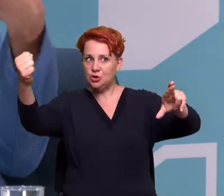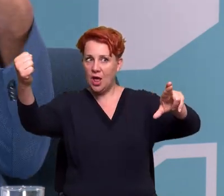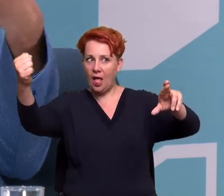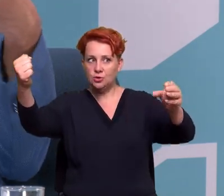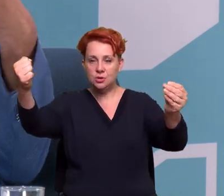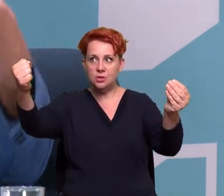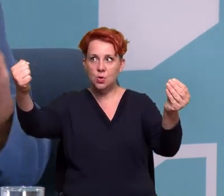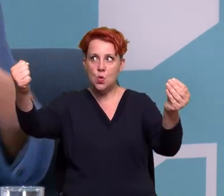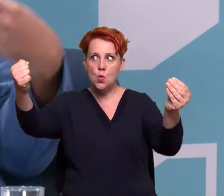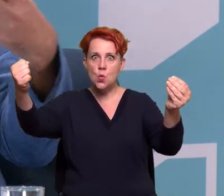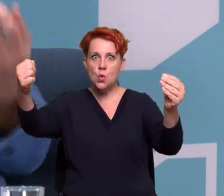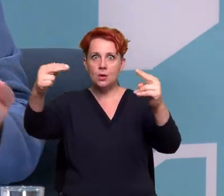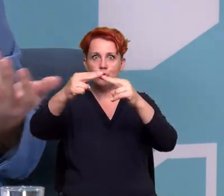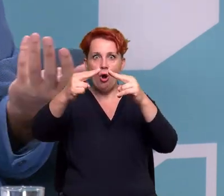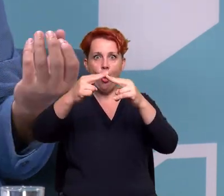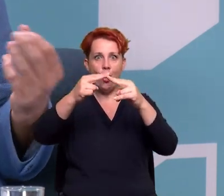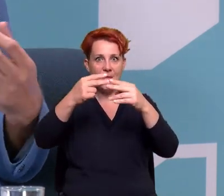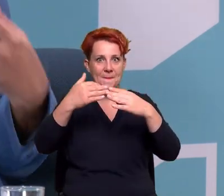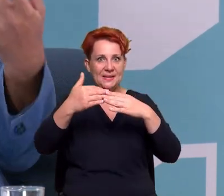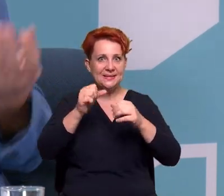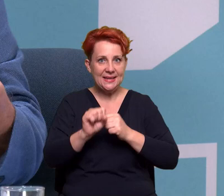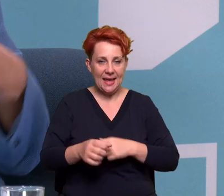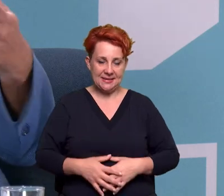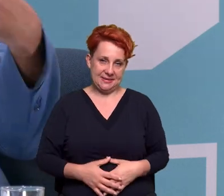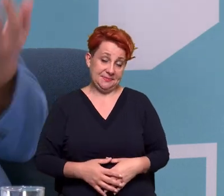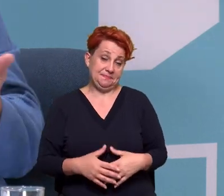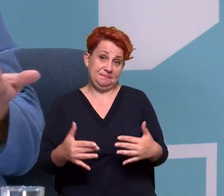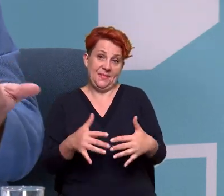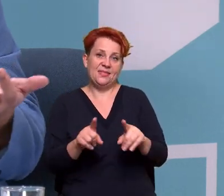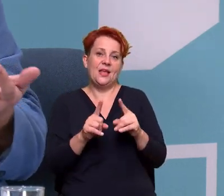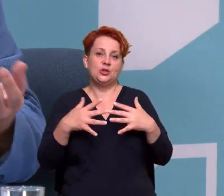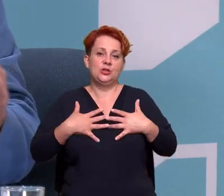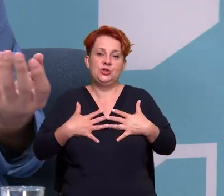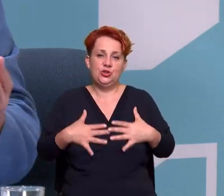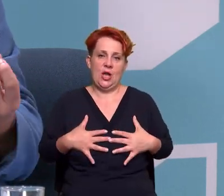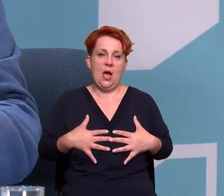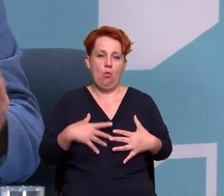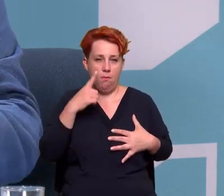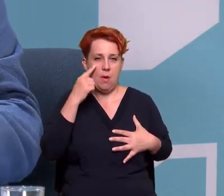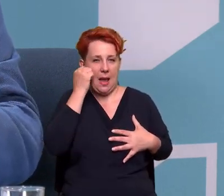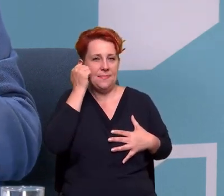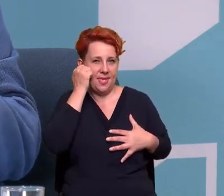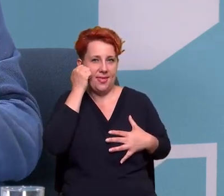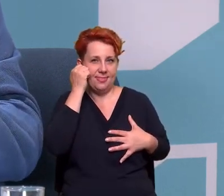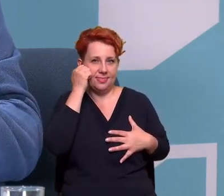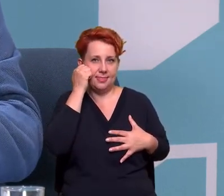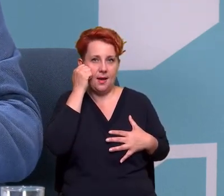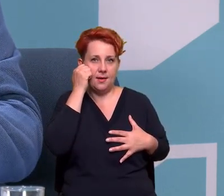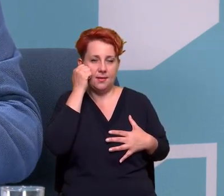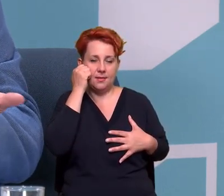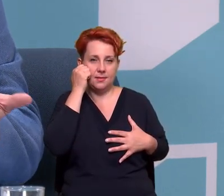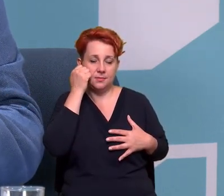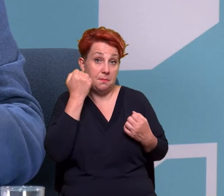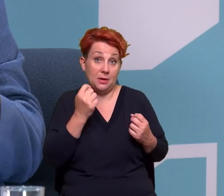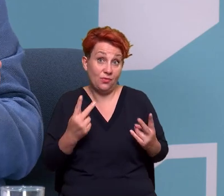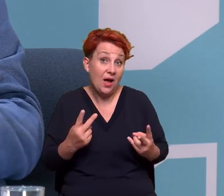wchodzi w bardzo bliską interakcję. To może taka pamięć ciała, która się pojawia w pewnym momencie i która jest jakby